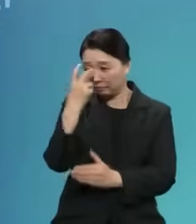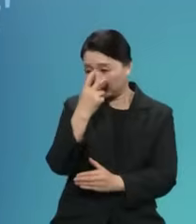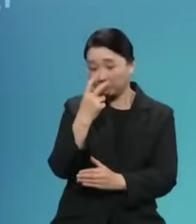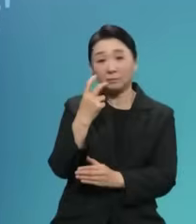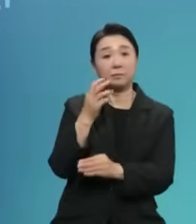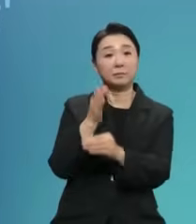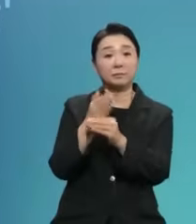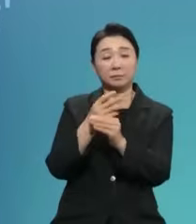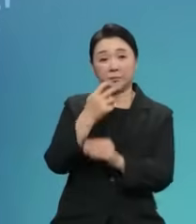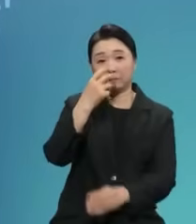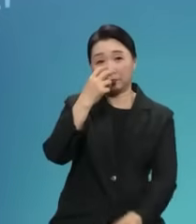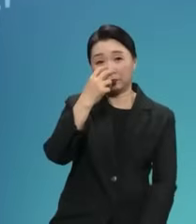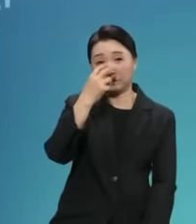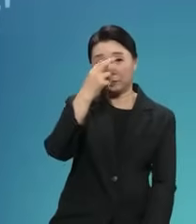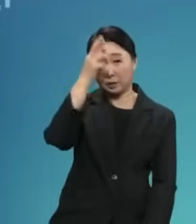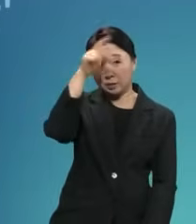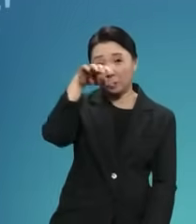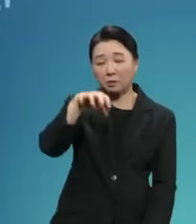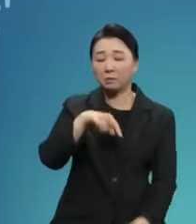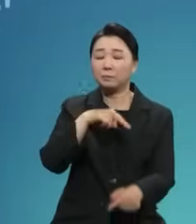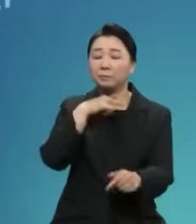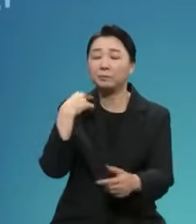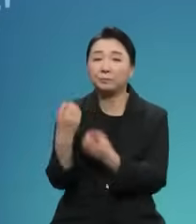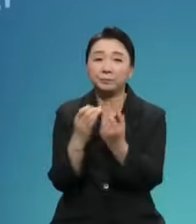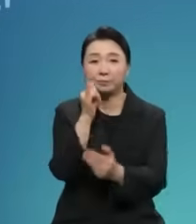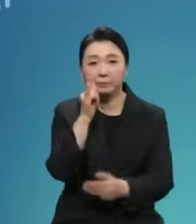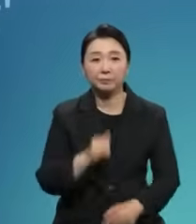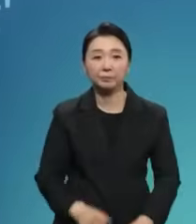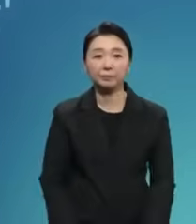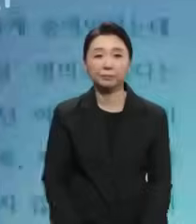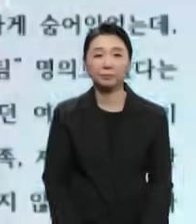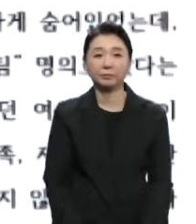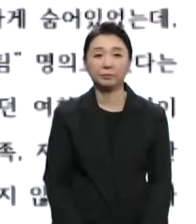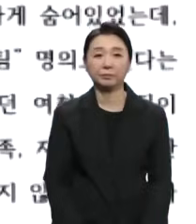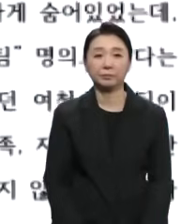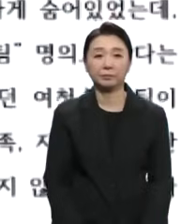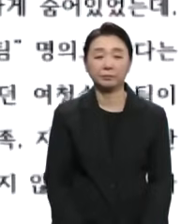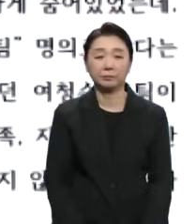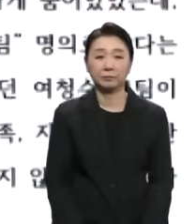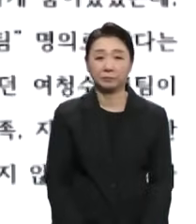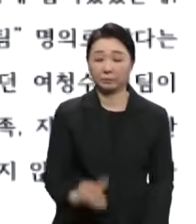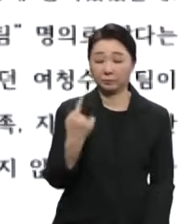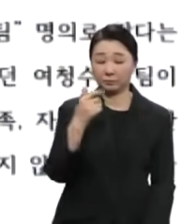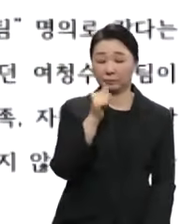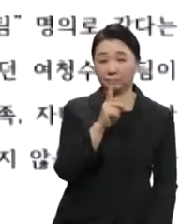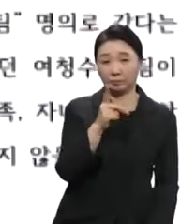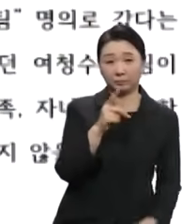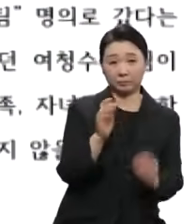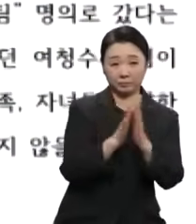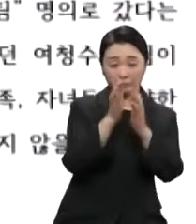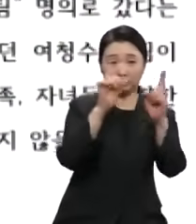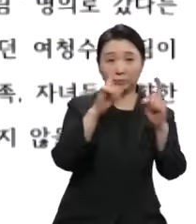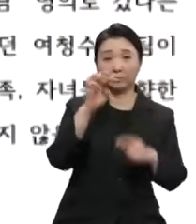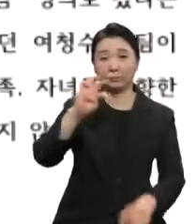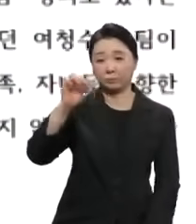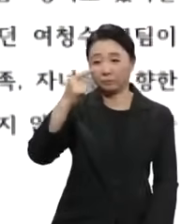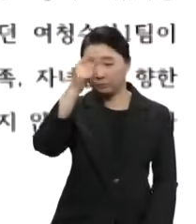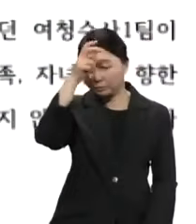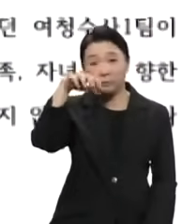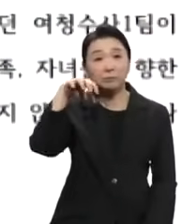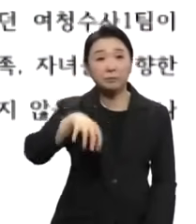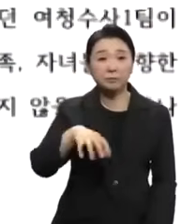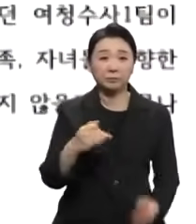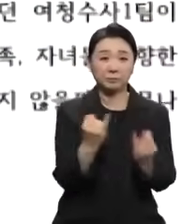수사한 경찰서 측에서 피해를 호소하는 글을 올렸습니다. 어제 화성 동탄경찰서의